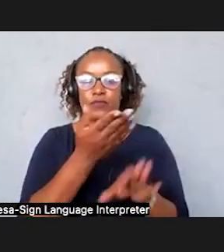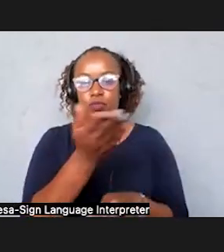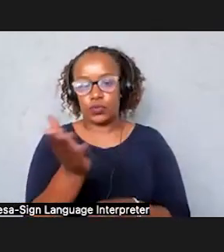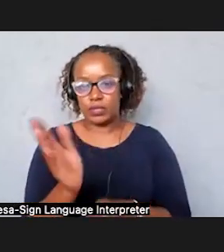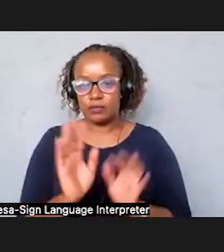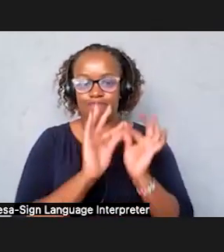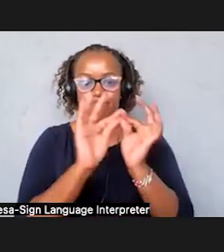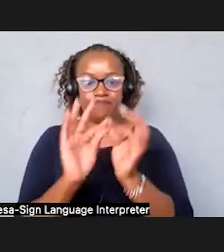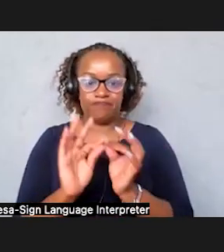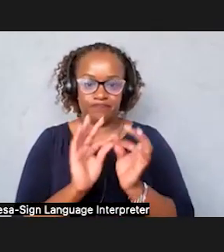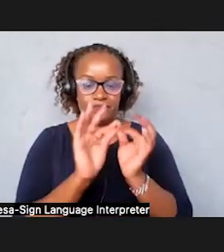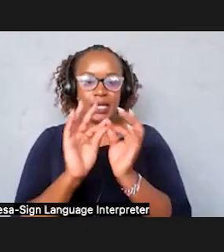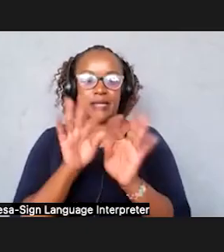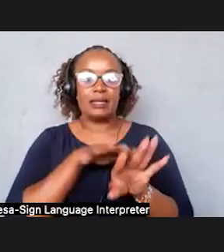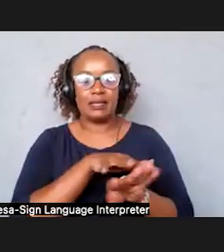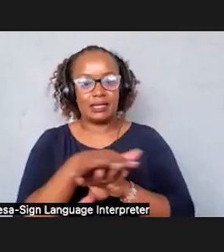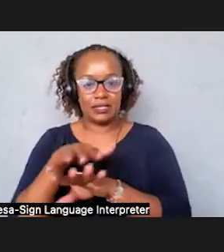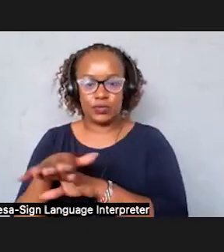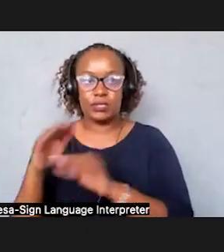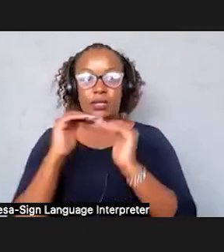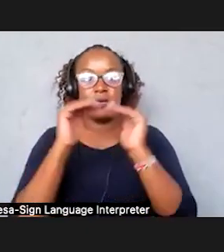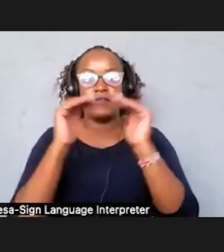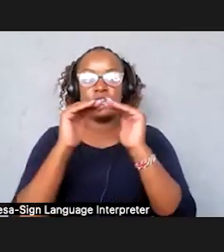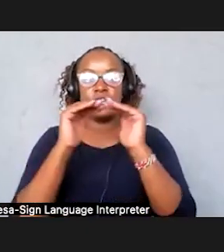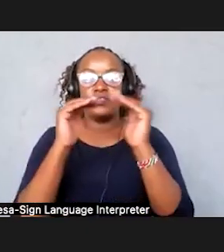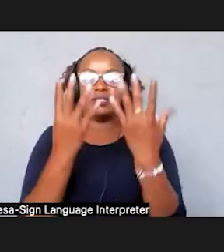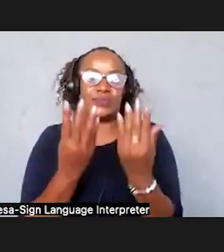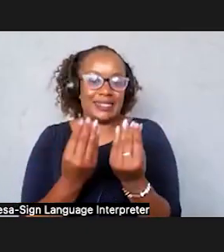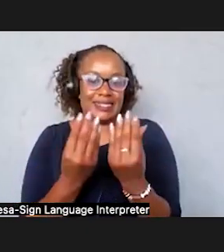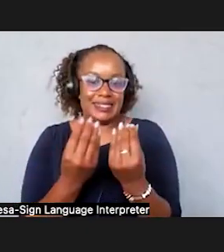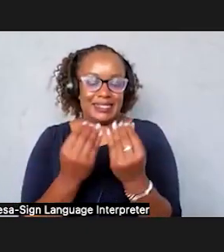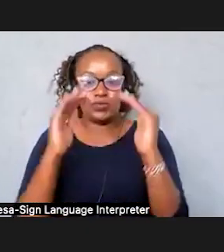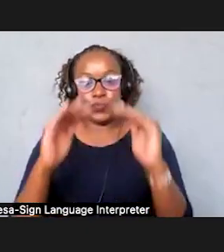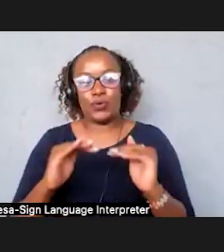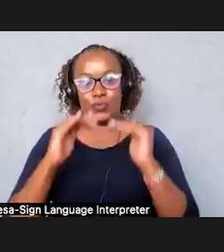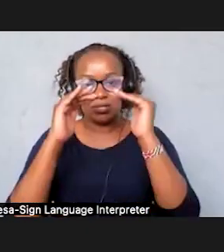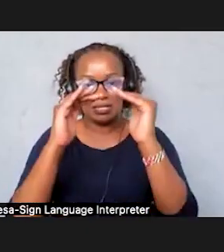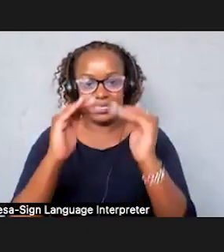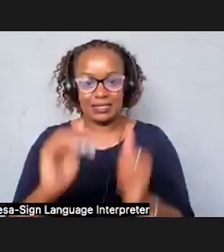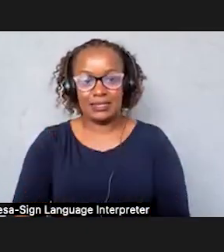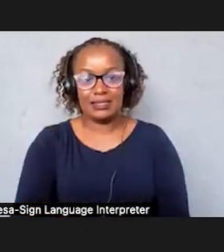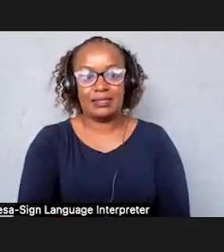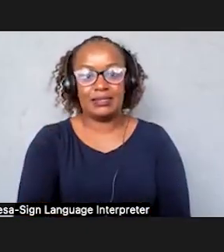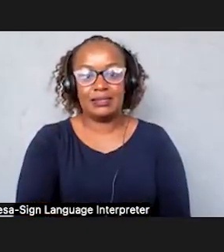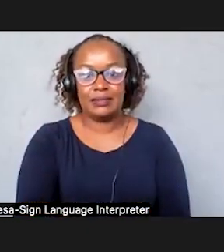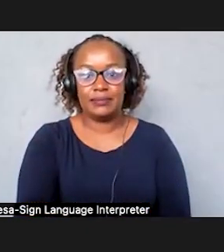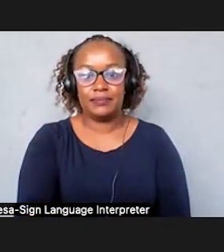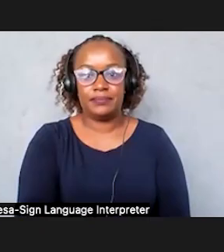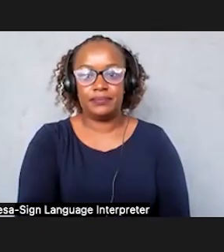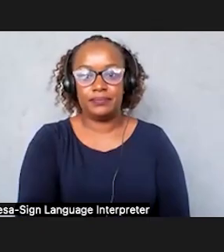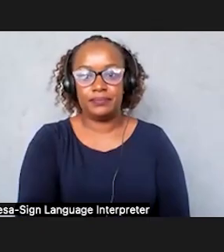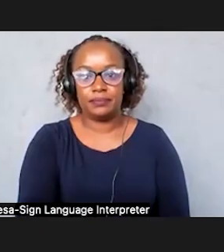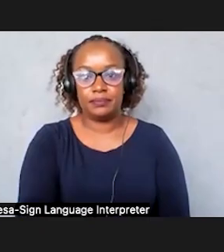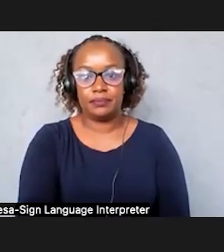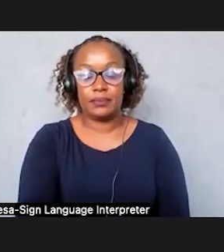And at ፕሮሞት grassroots ለማድረግ level, ጠቅሞናል it ማለት was ነው። very easy to promote it. ይሄንን ነው ያለን ኤክስፒሪየንስ። This is the experience from